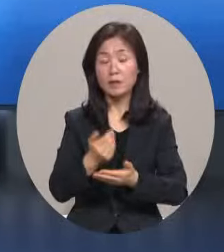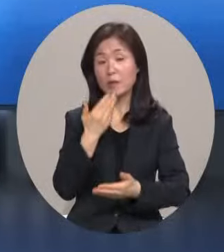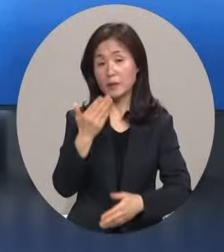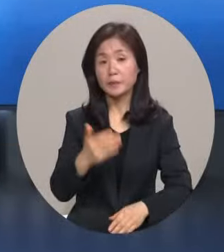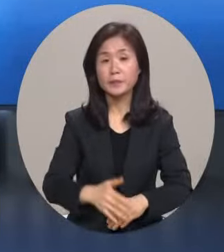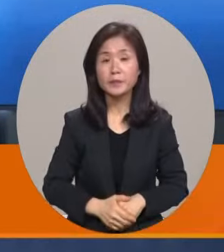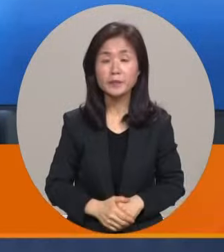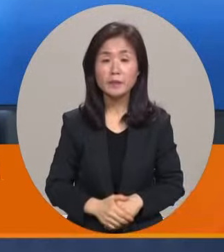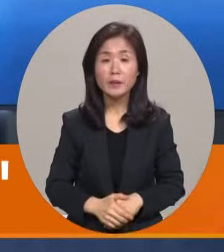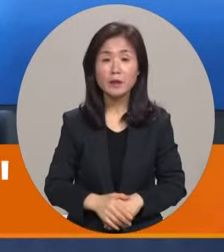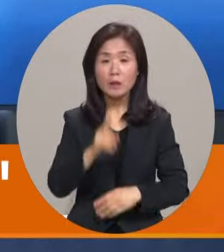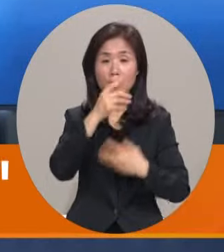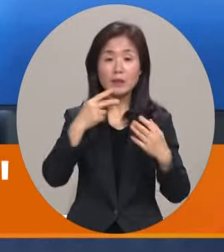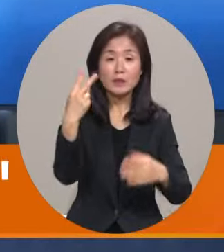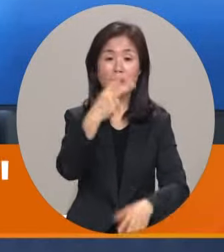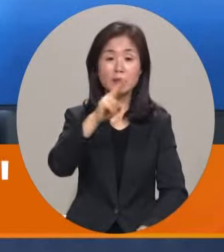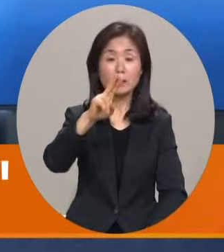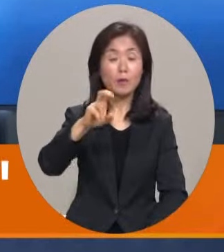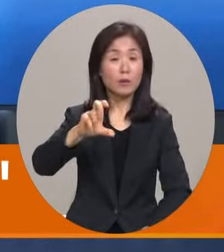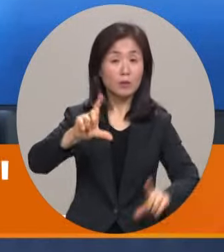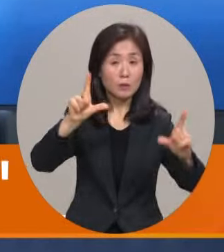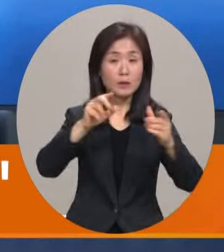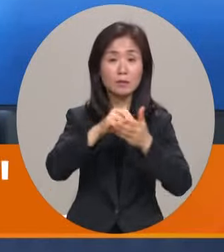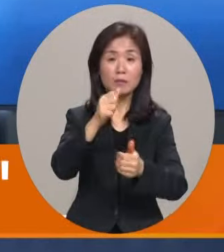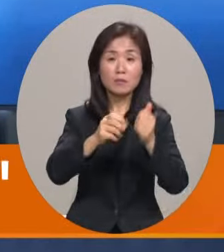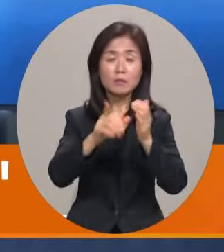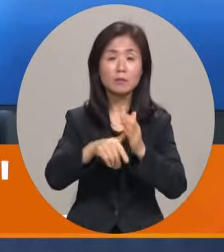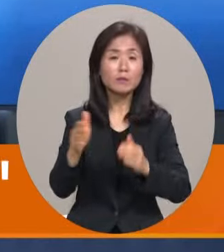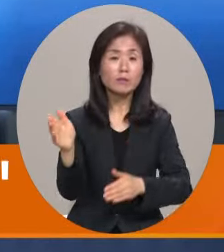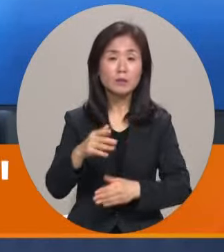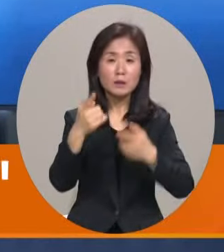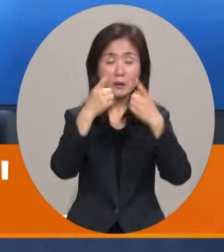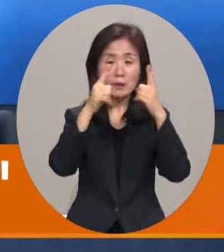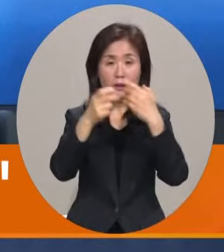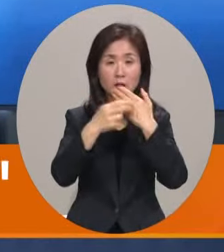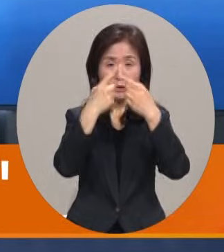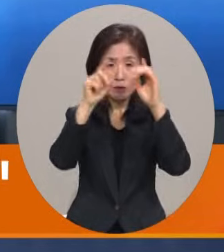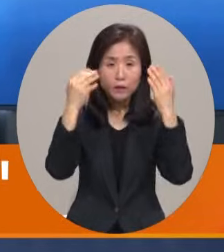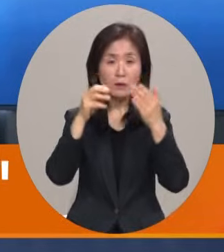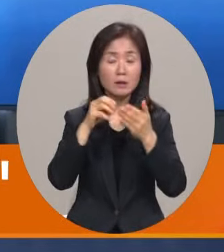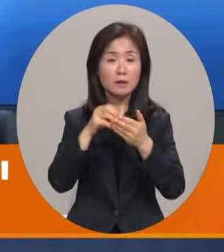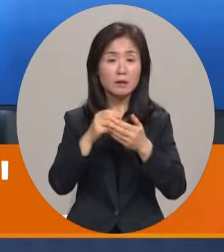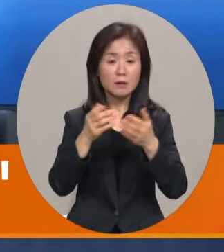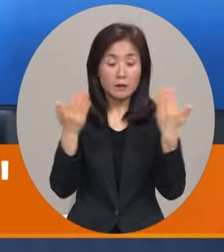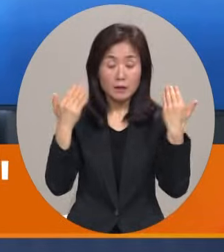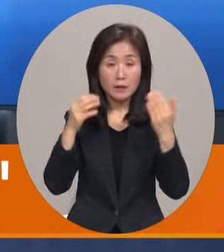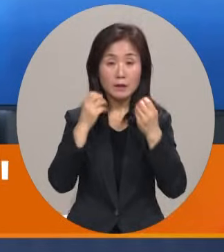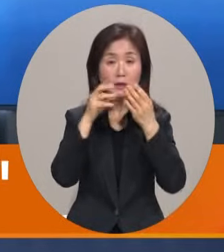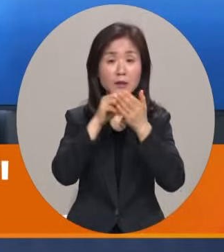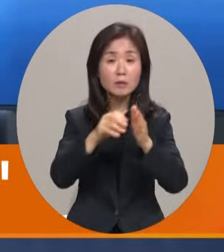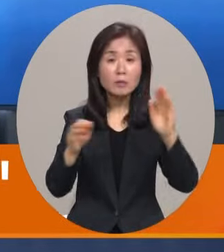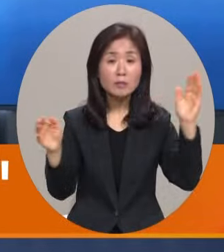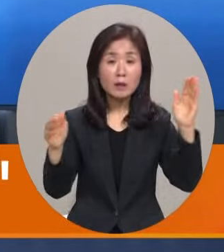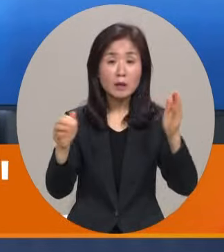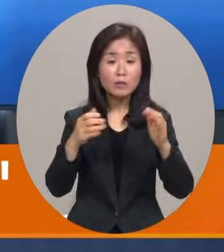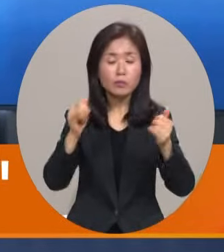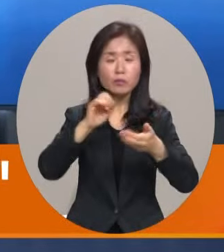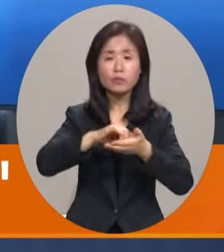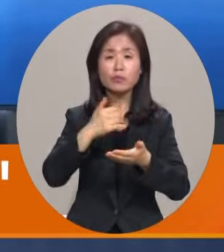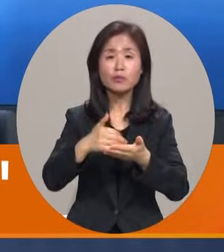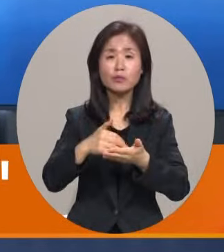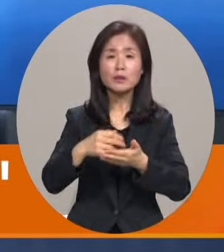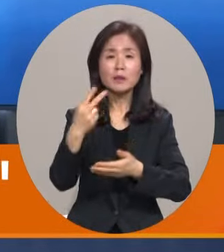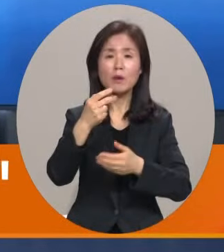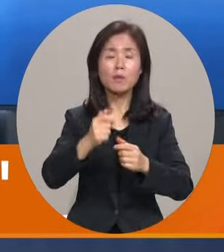네, 정부가 2025학년도 입시부터 의과대학의 신입생 정원을 2,000명 확대하기로 어제